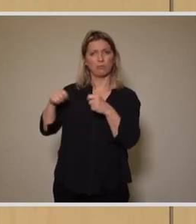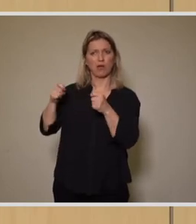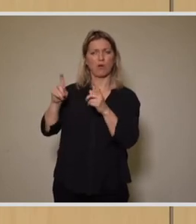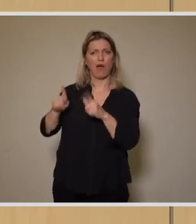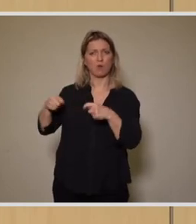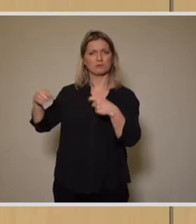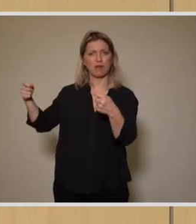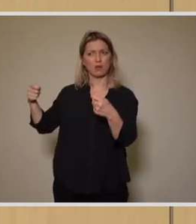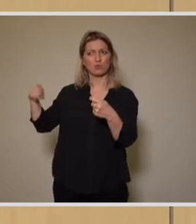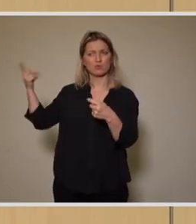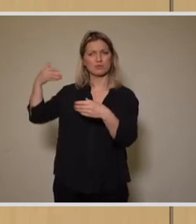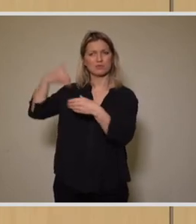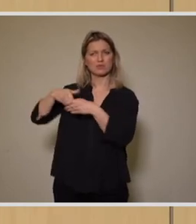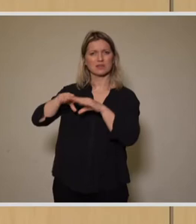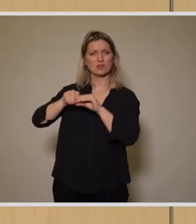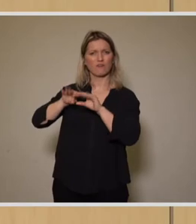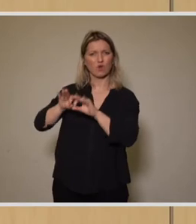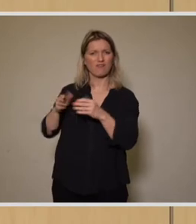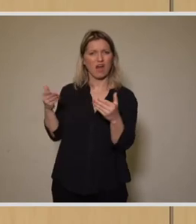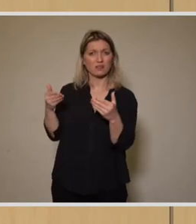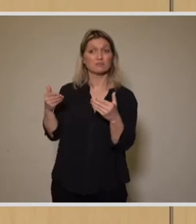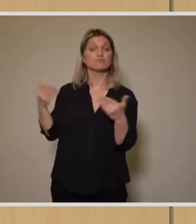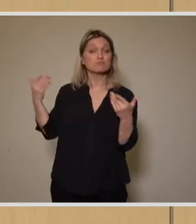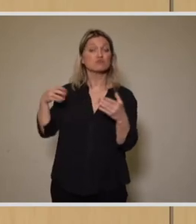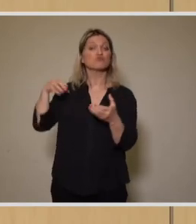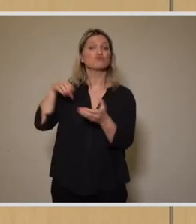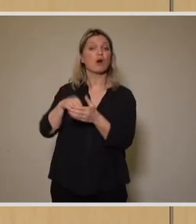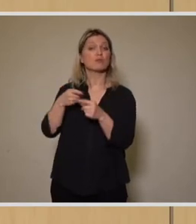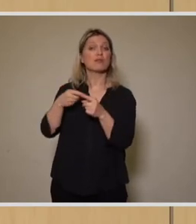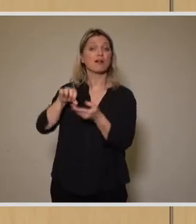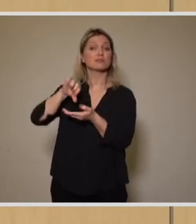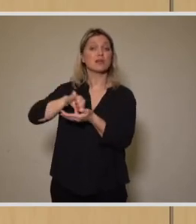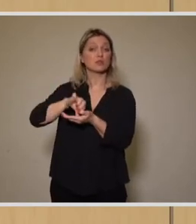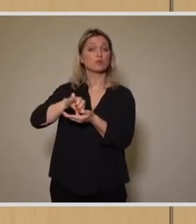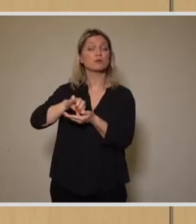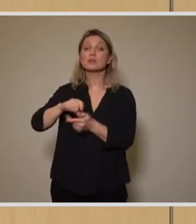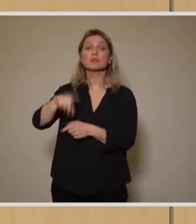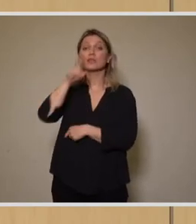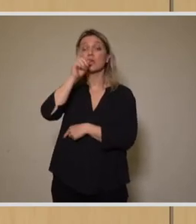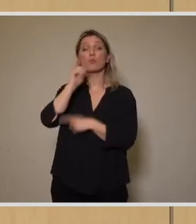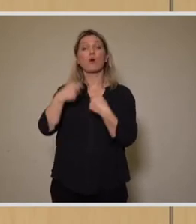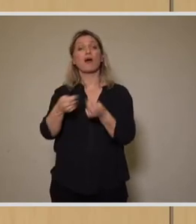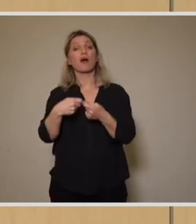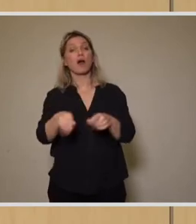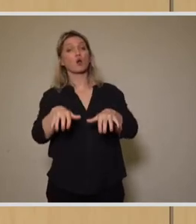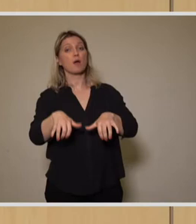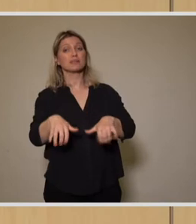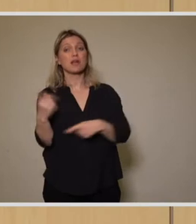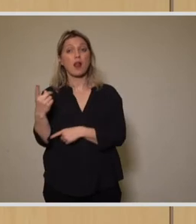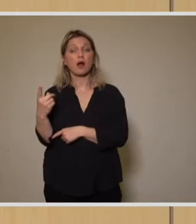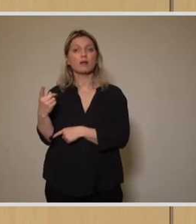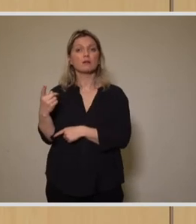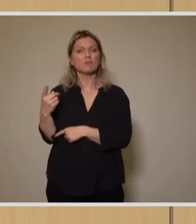anschließende Nutzung, zum Beispiel auch als Stadtteilzentrum, also nicht nur kommerziell, wäre zu begrüßen und